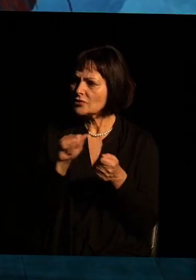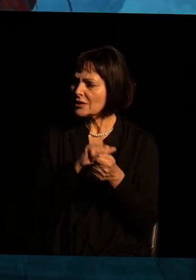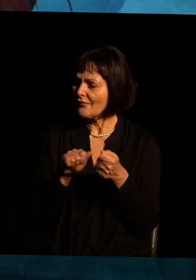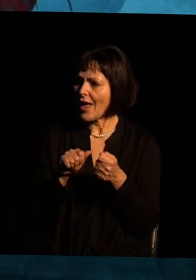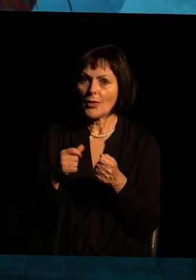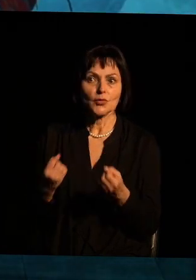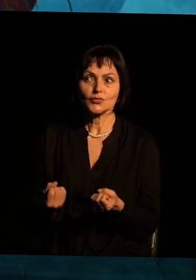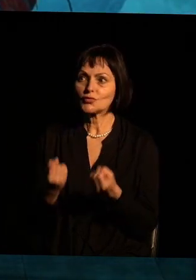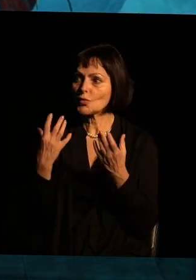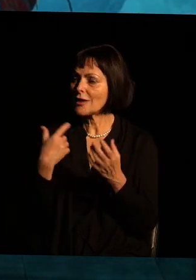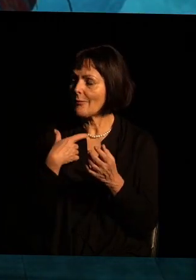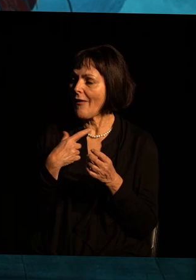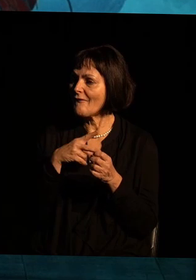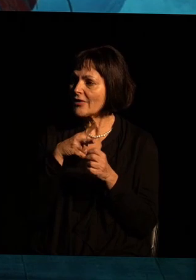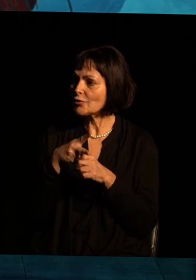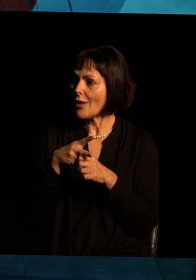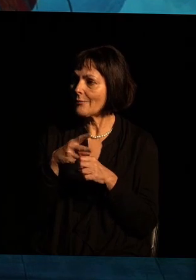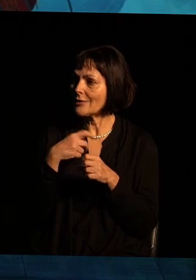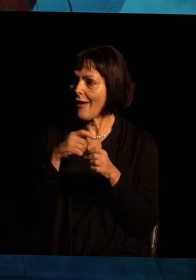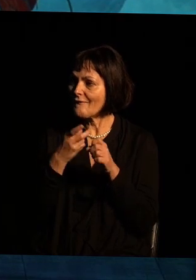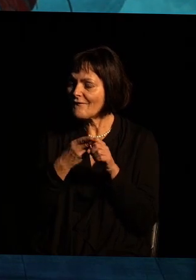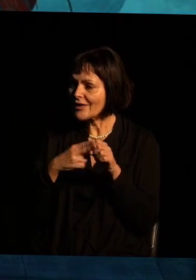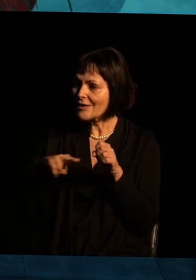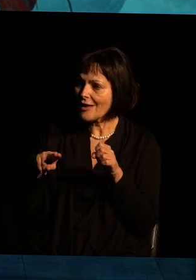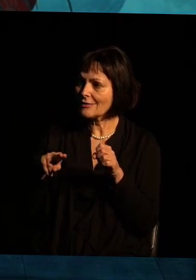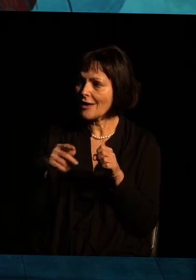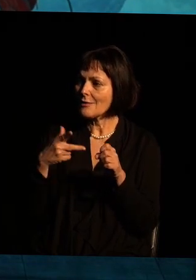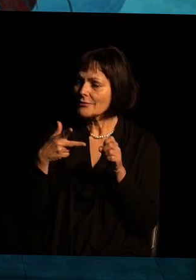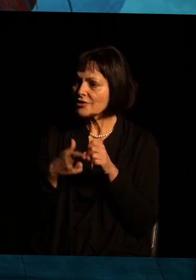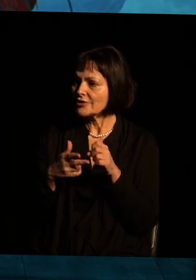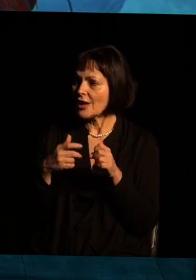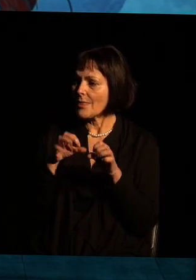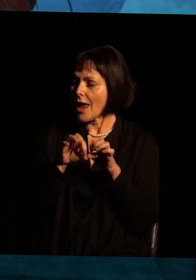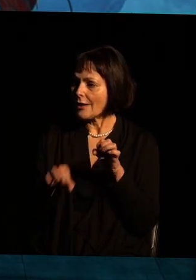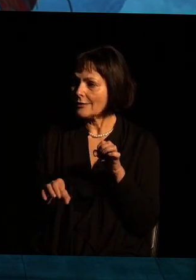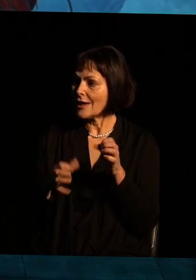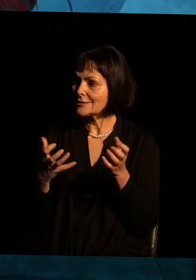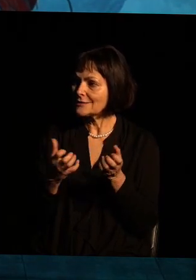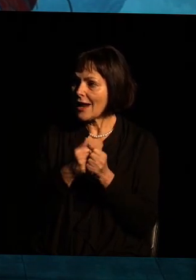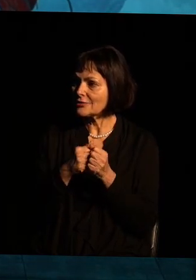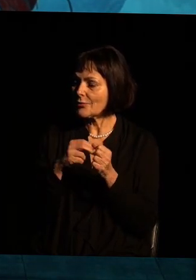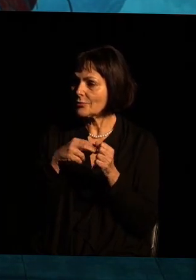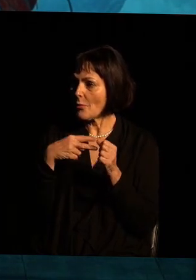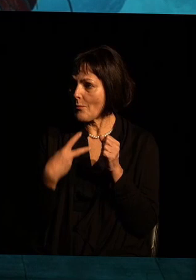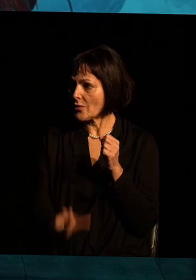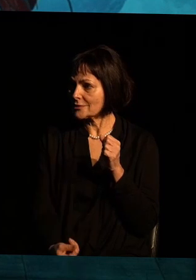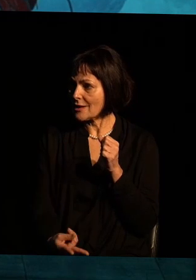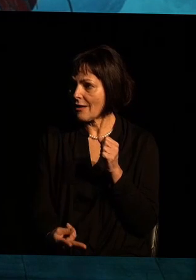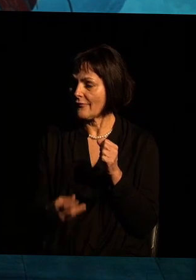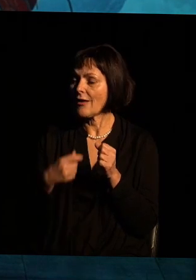właściwie cudem szedłem już na wygiętej śrubie. Jednej liny były przecięte u góry i znalazłbym się pewnie u podstawy